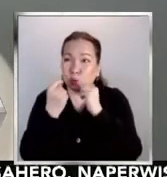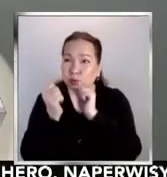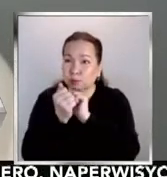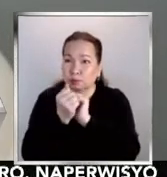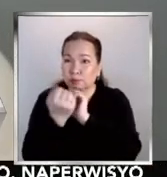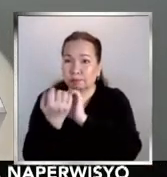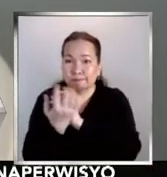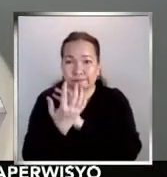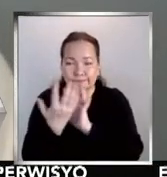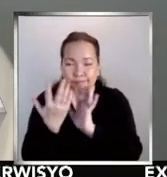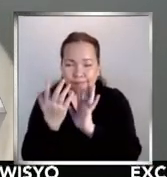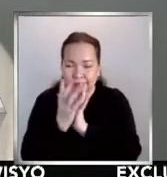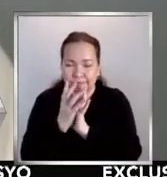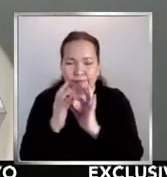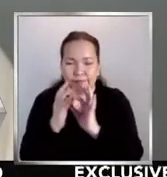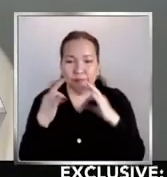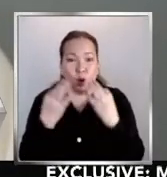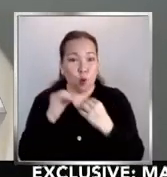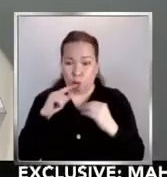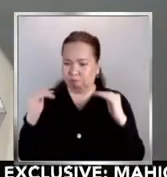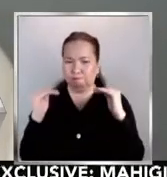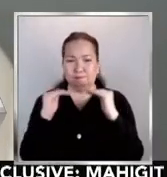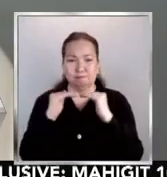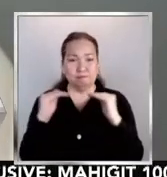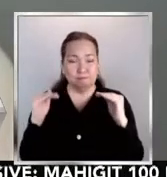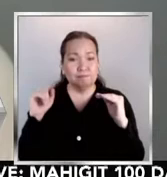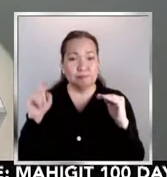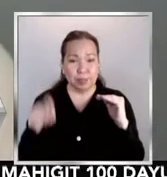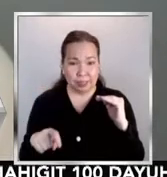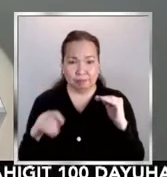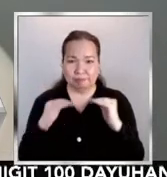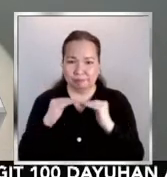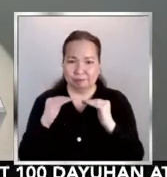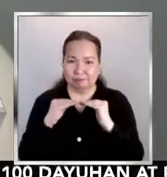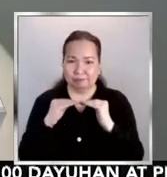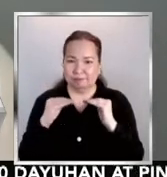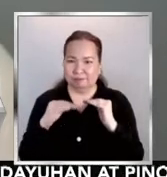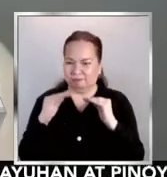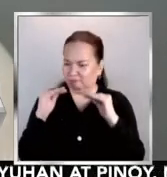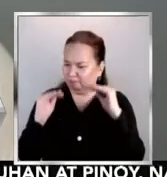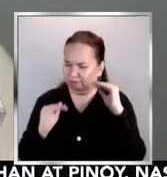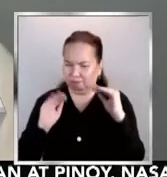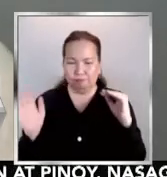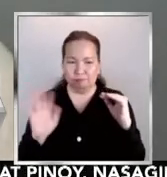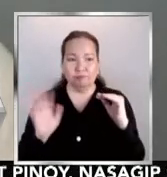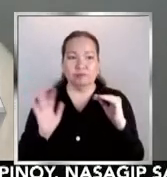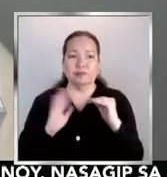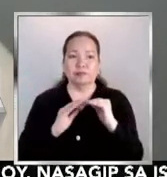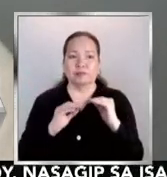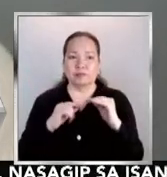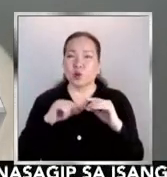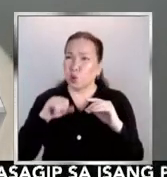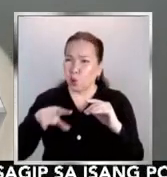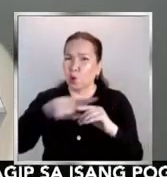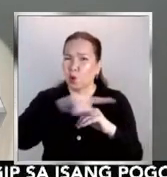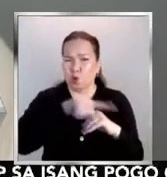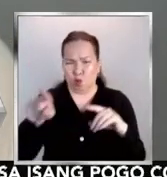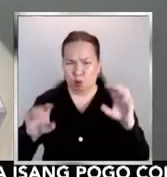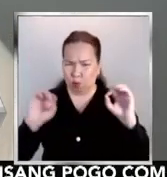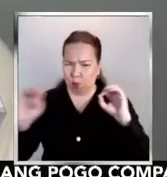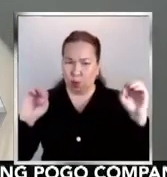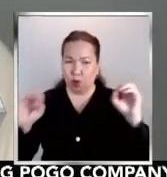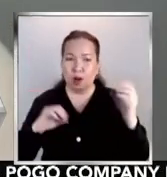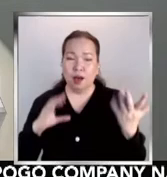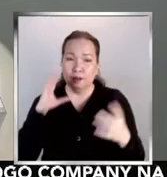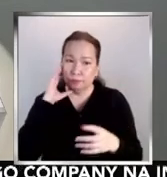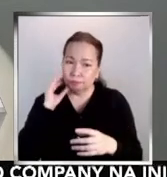po tayo pantay-pantay, tapos lahat po tayo may pinagdadaanan sa buhay, may kanya-kanya po tayong laban